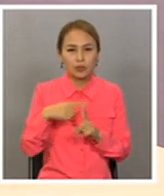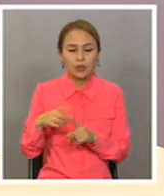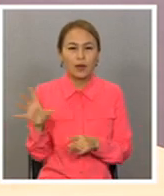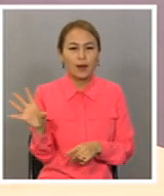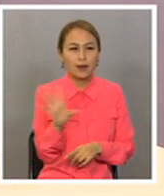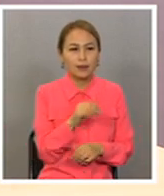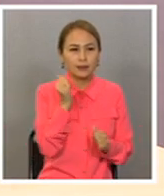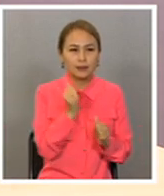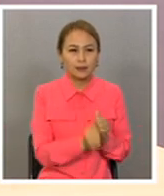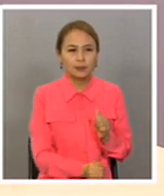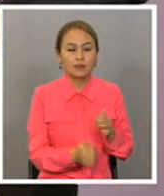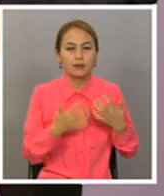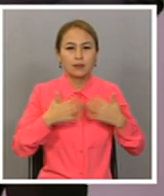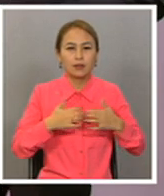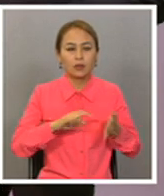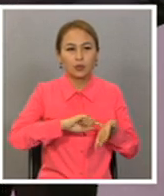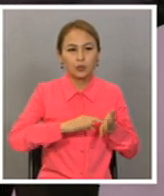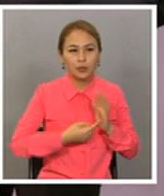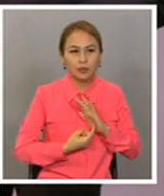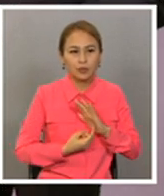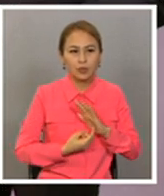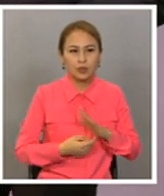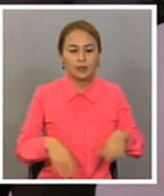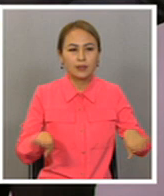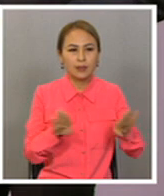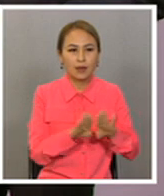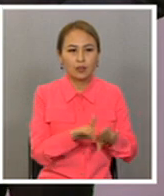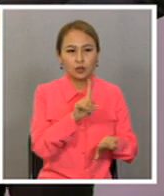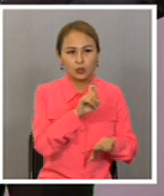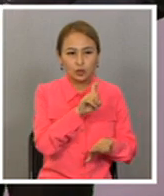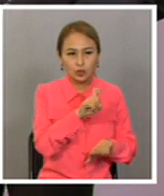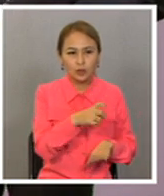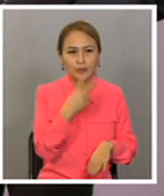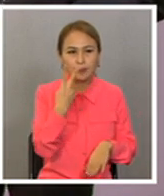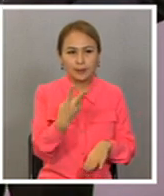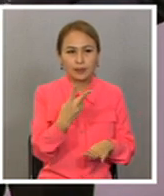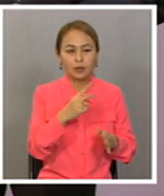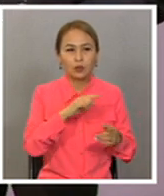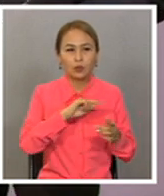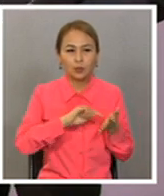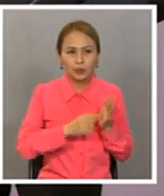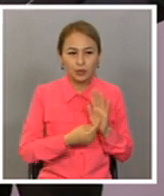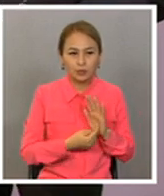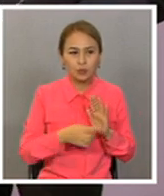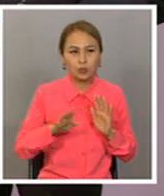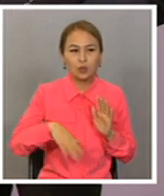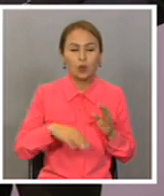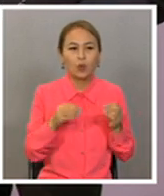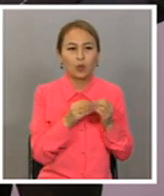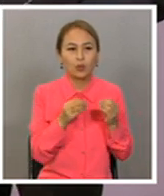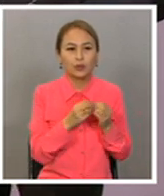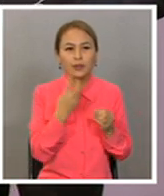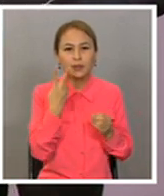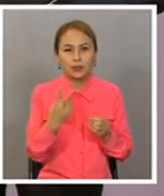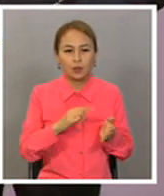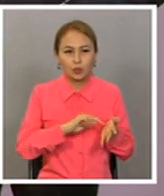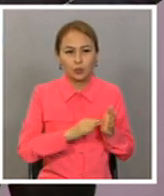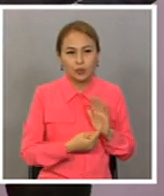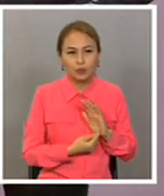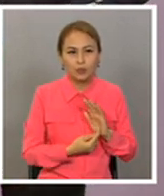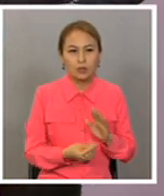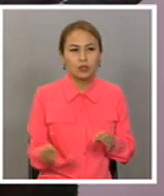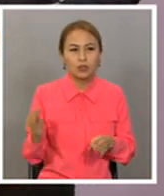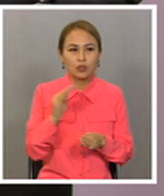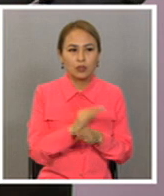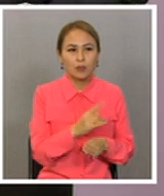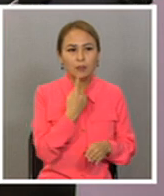kaysın sanga köbeytemiz. Yağni 100'ü 2'ye köbeytemiz. Sodan son 10'da 2'ye köbeytemiz. Jäne